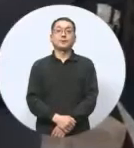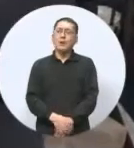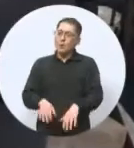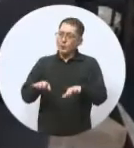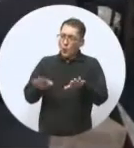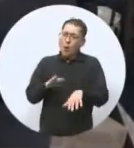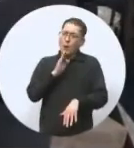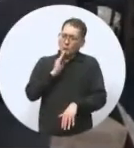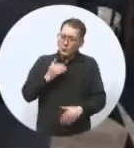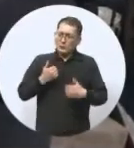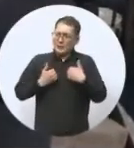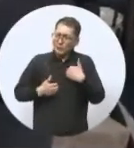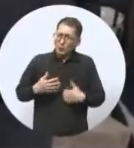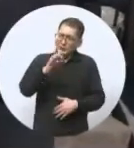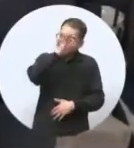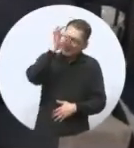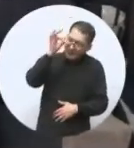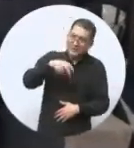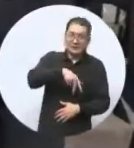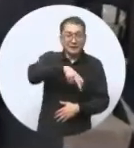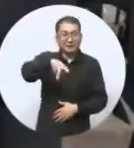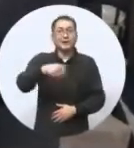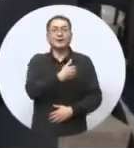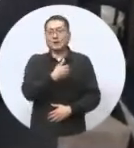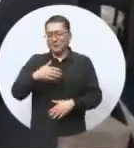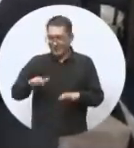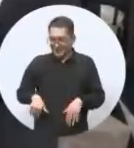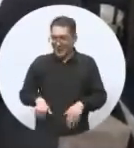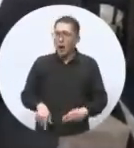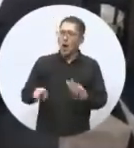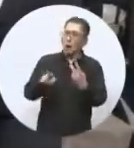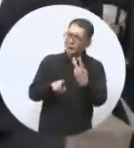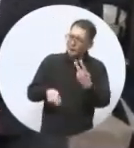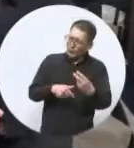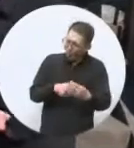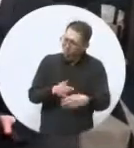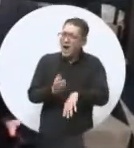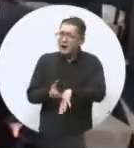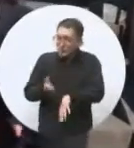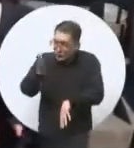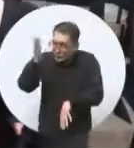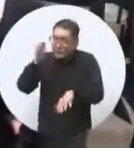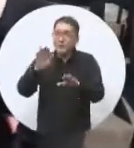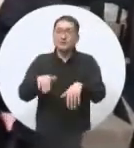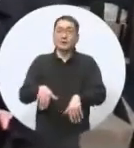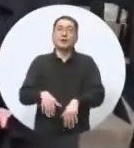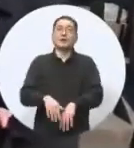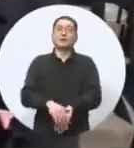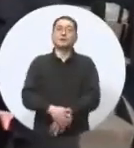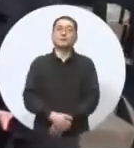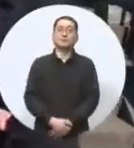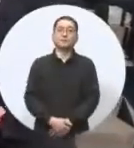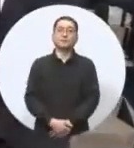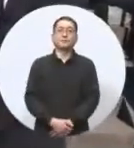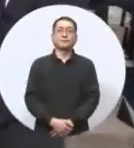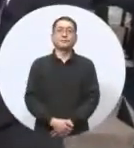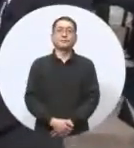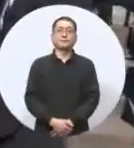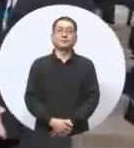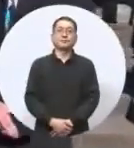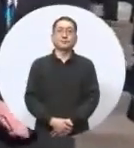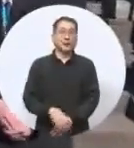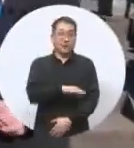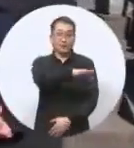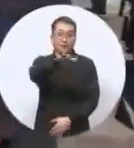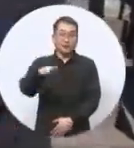もう今日本当に楽しい散策になりました。加藤さん、源さん、どうもありがとうございました。 お疲れ様でした。